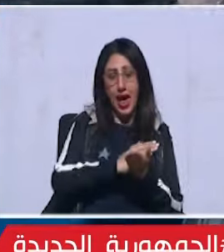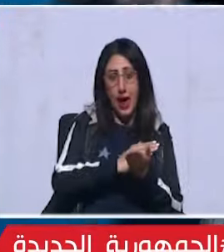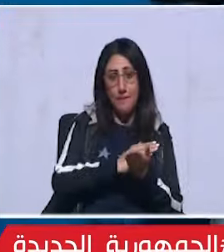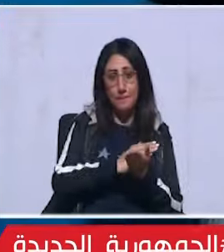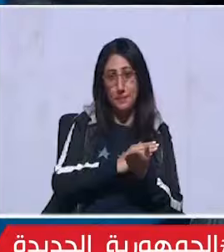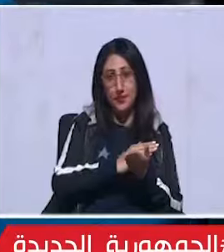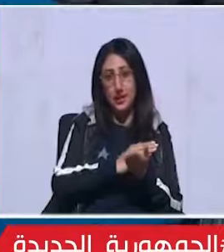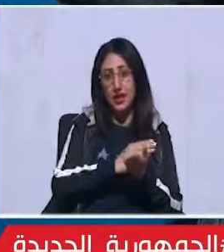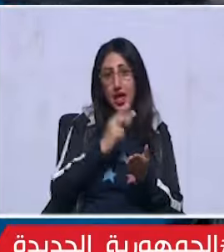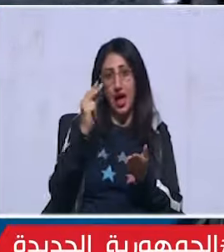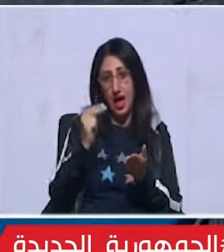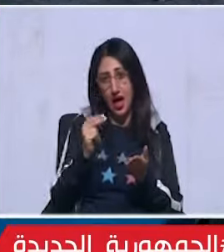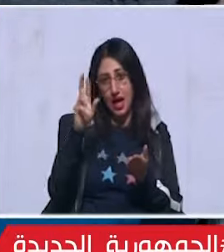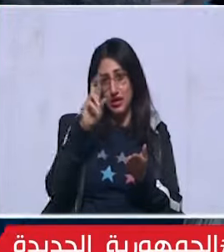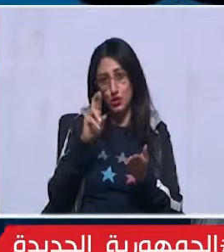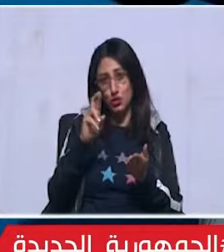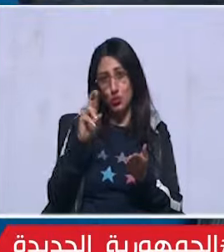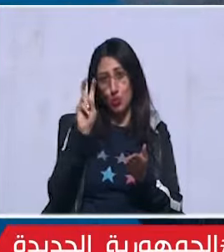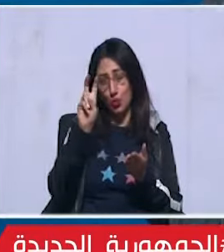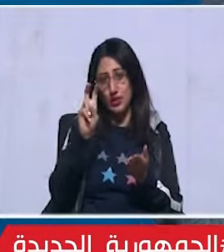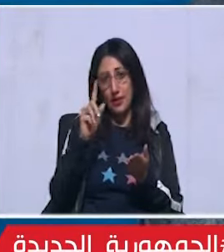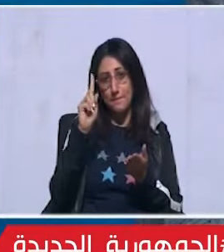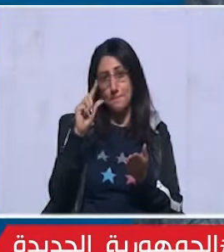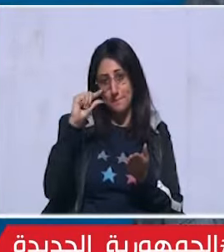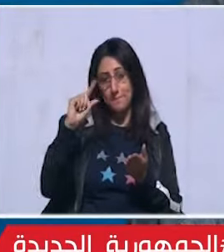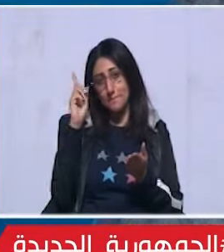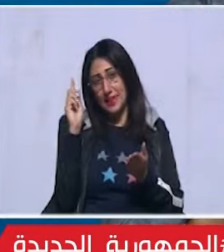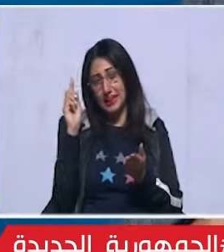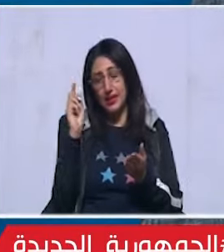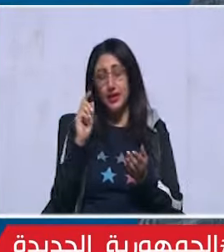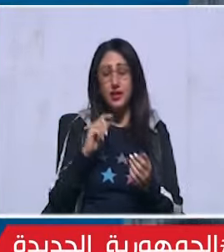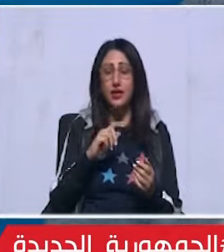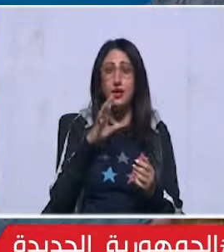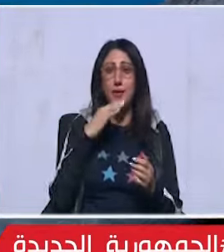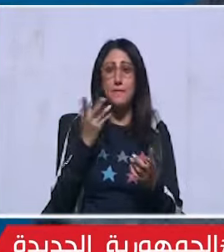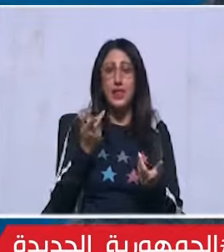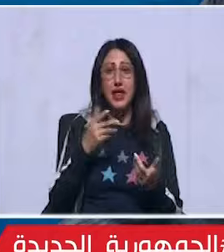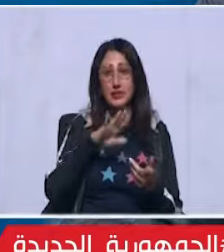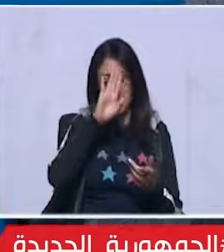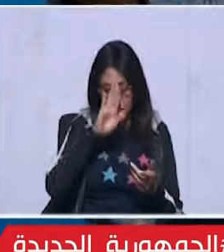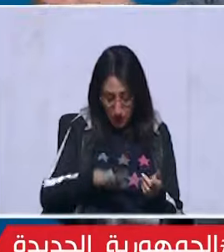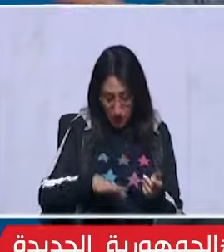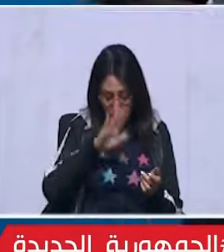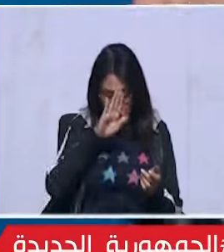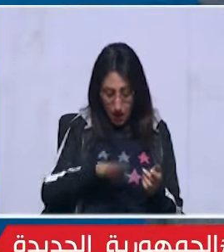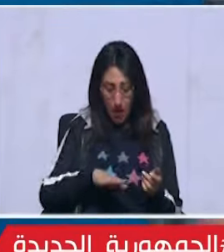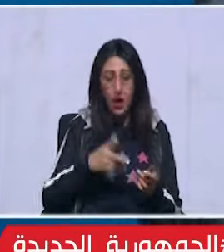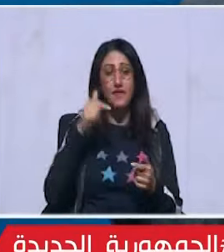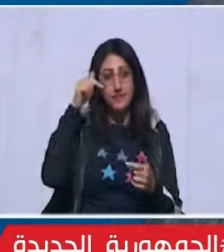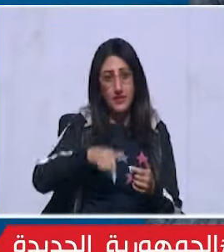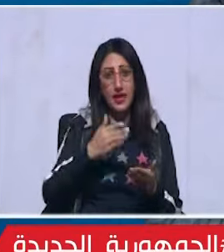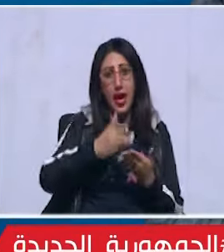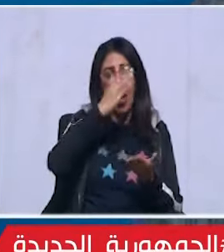قبل طبعا الهجره وقبل كل ده خنق النبي وهو ساجد طب ساجد ازاي ما هو الصلاه لسه ما فردتش لا يا فندم كان فييه صلاه